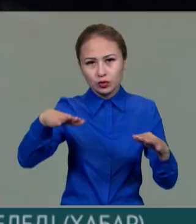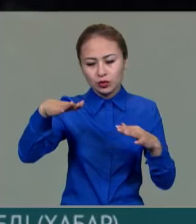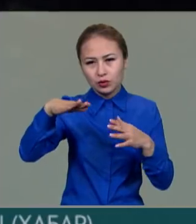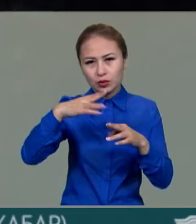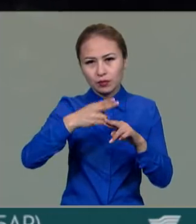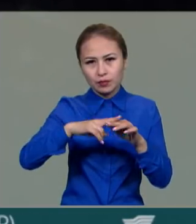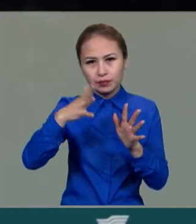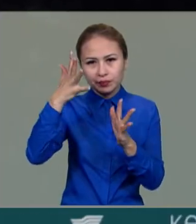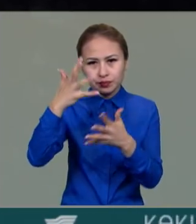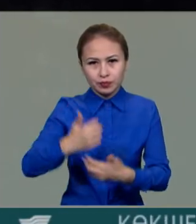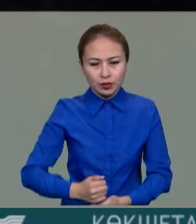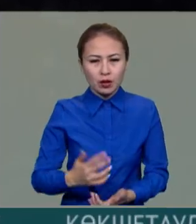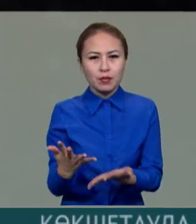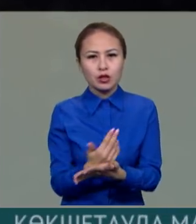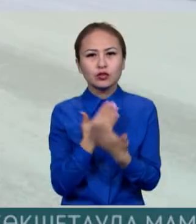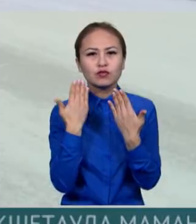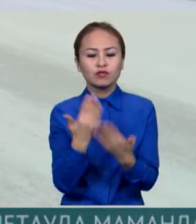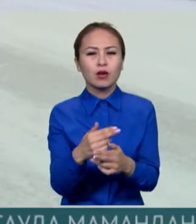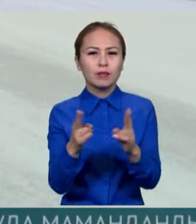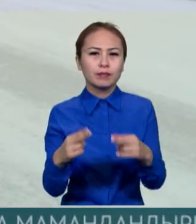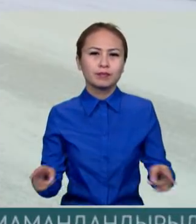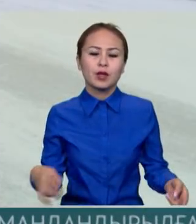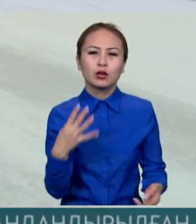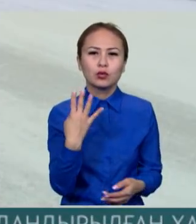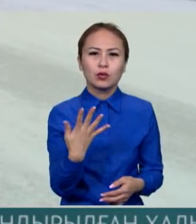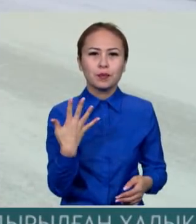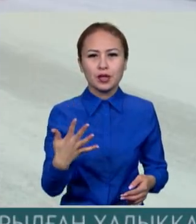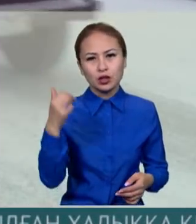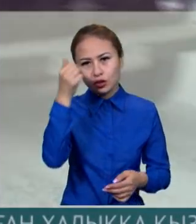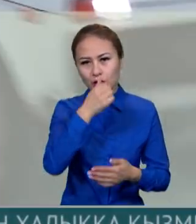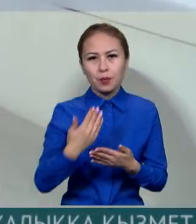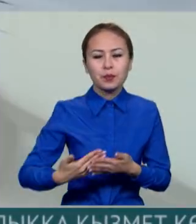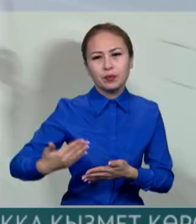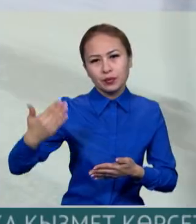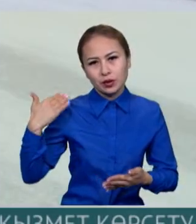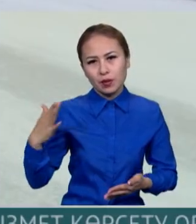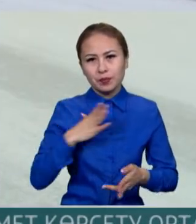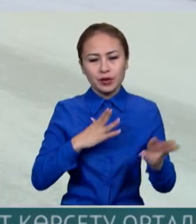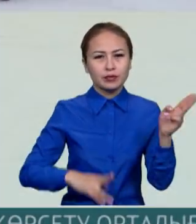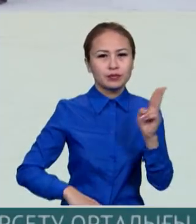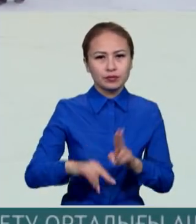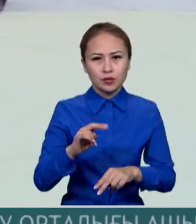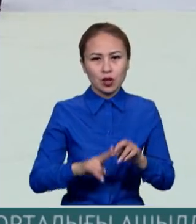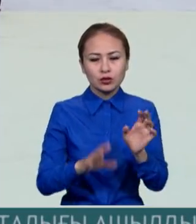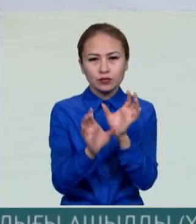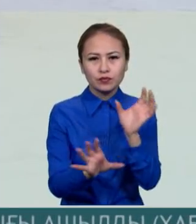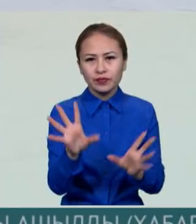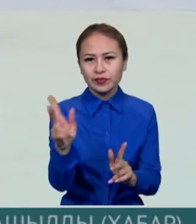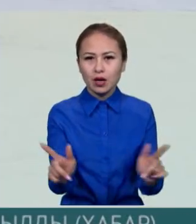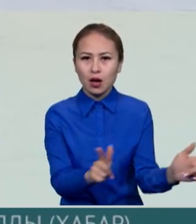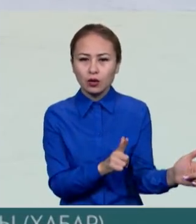жақ қабырғасы опырылып түскен. Нысанда негізі осыдан 4-5 жыл бұрын орнатылған 3 қазандық бар екен, бірақ барлығы да жылу маусымына дайын